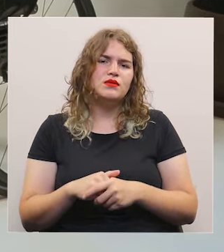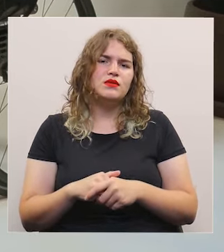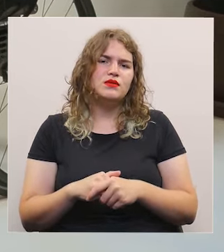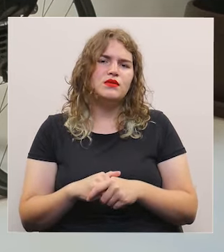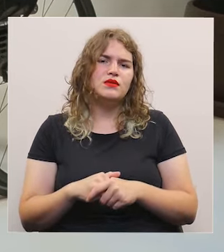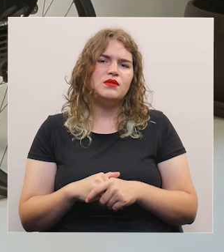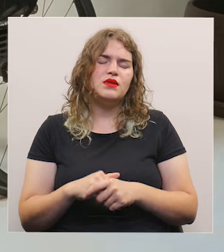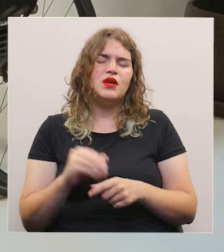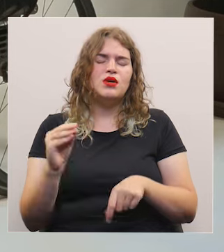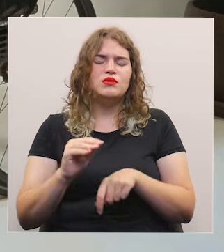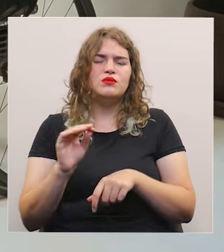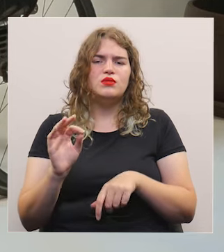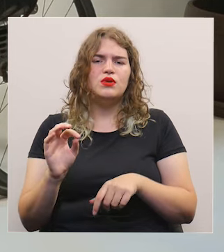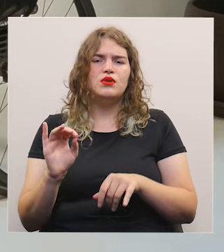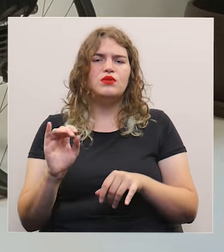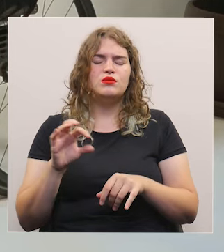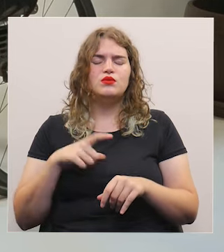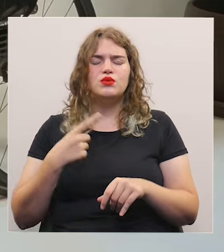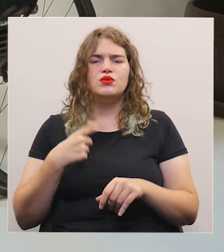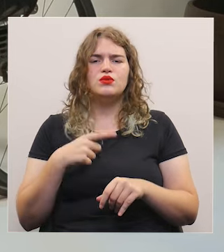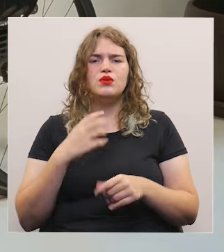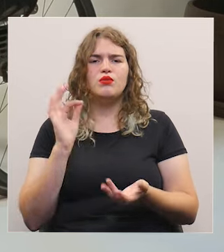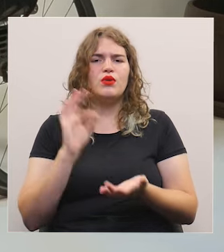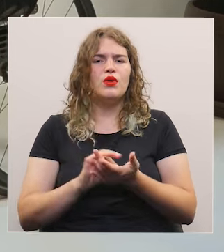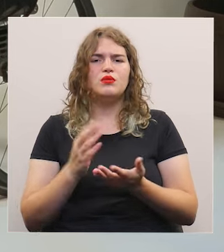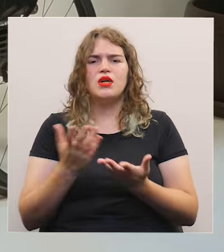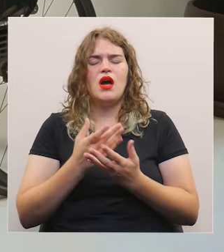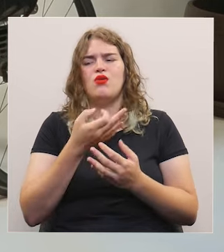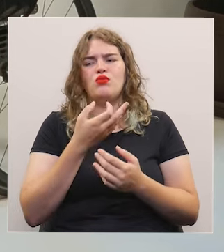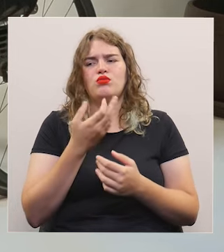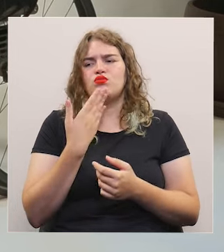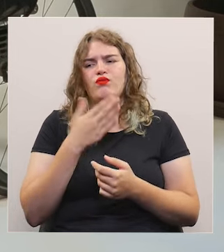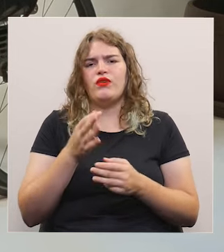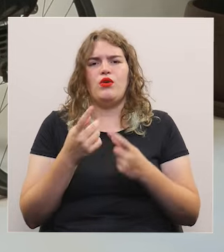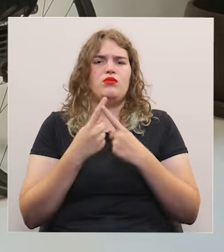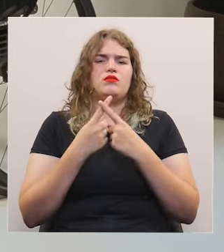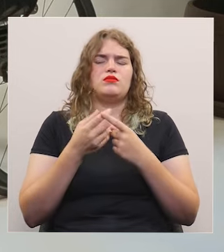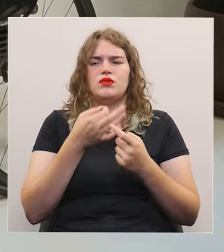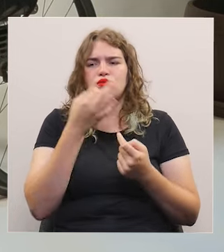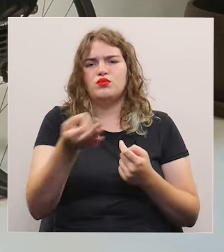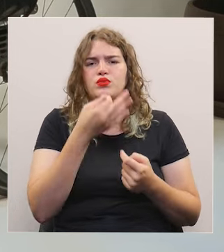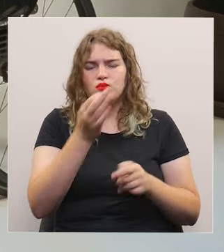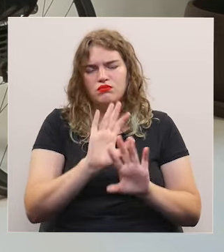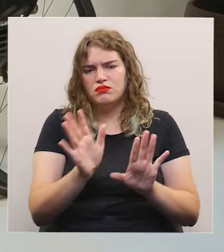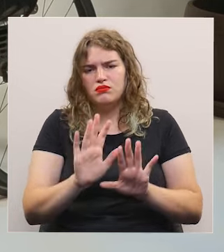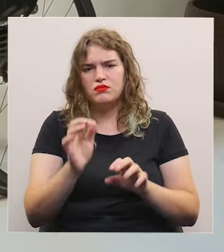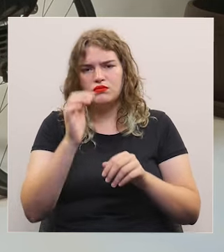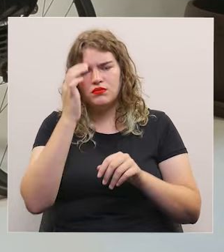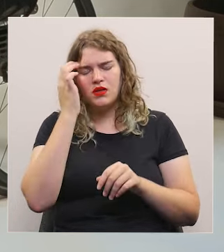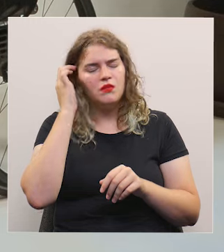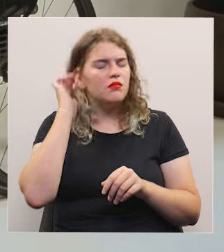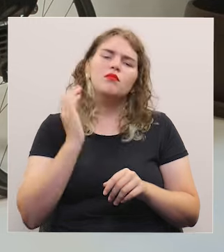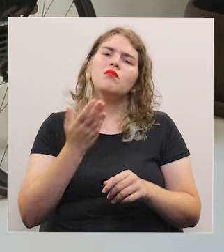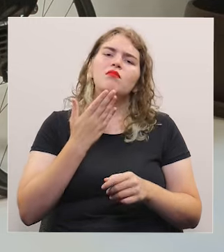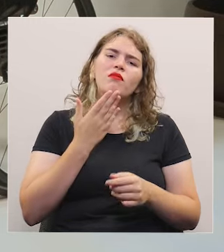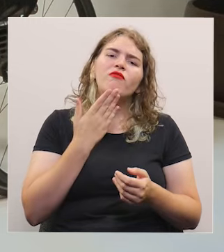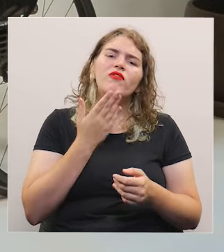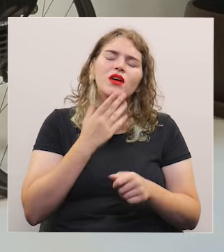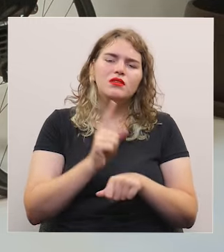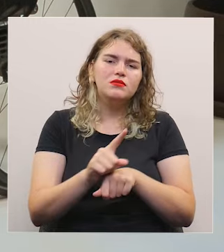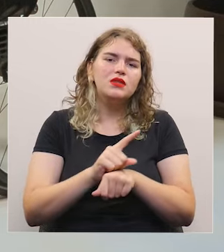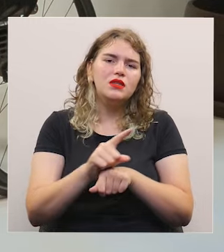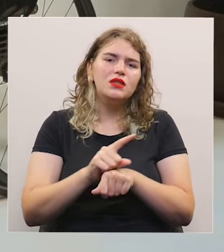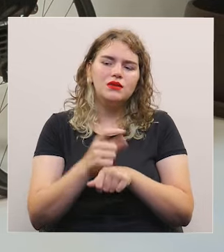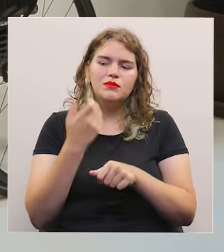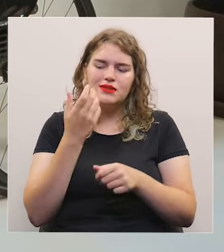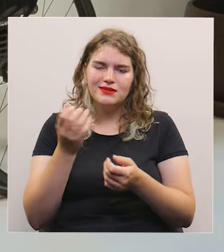așa. Exact. Sunt niște promisiuni pe care noi le-am luat înainte care lui Dumnezeu. Care nu le faceți publice deocamdată? Nu, pentru că vrem la momentul